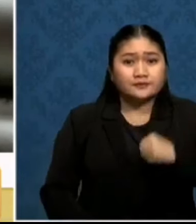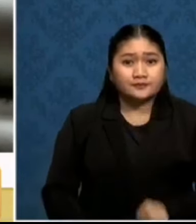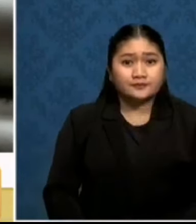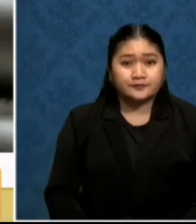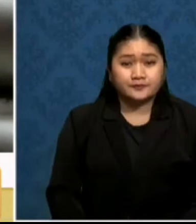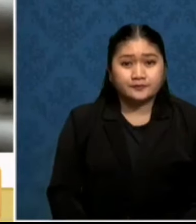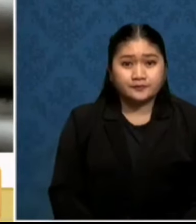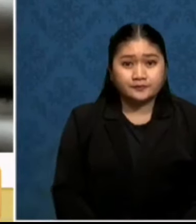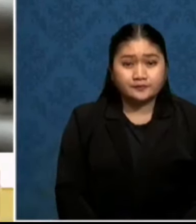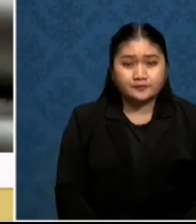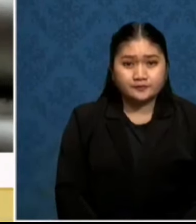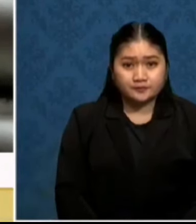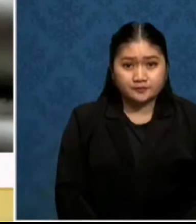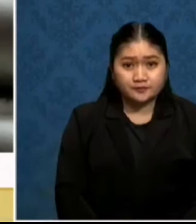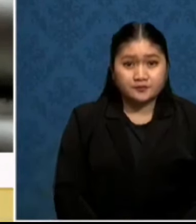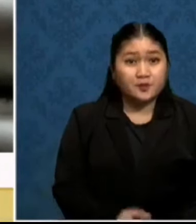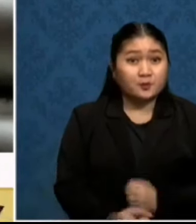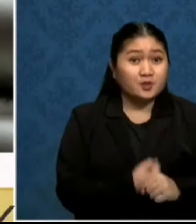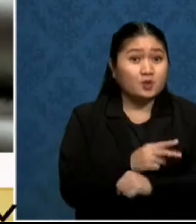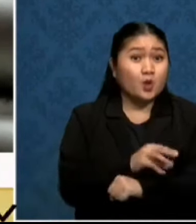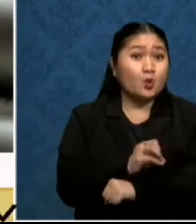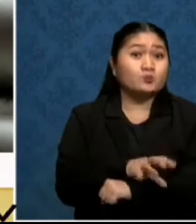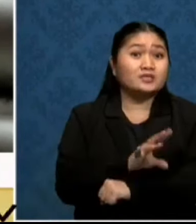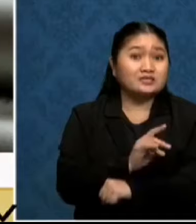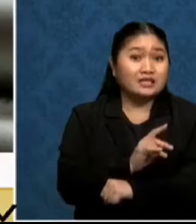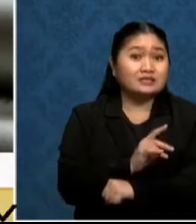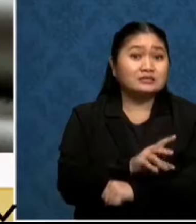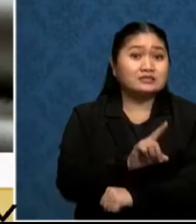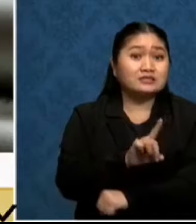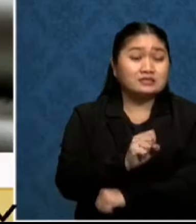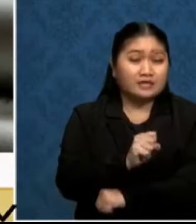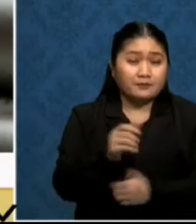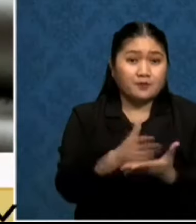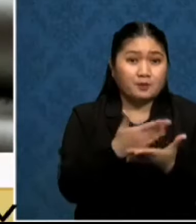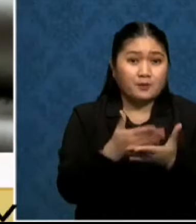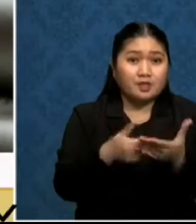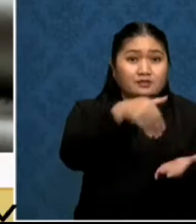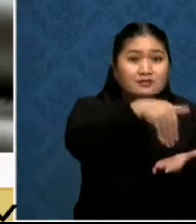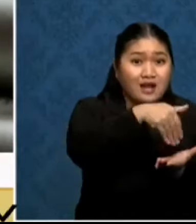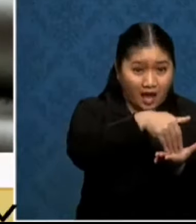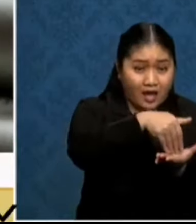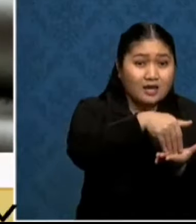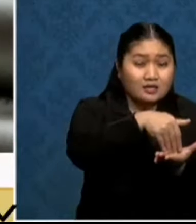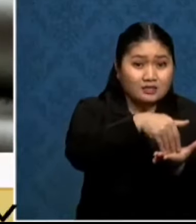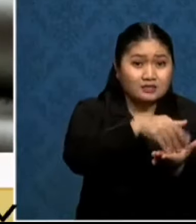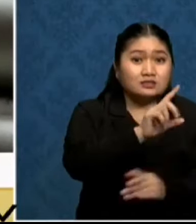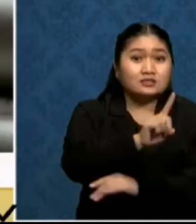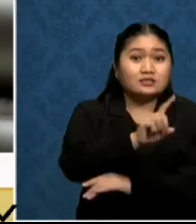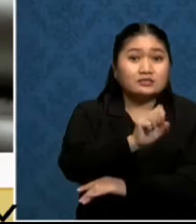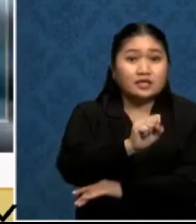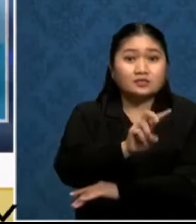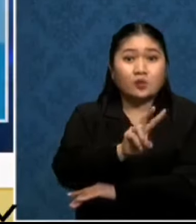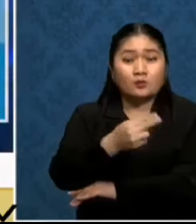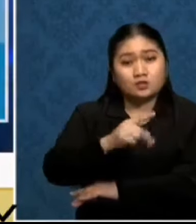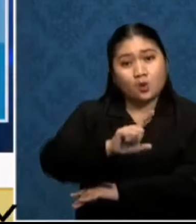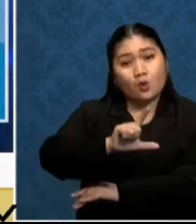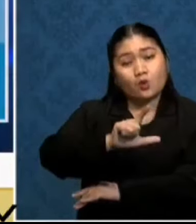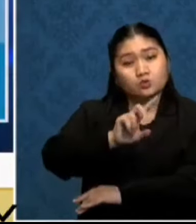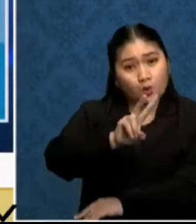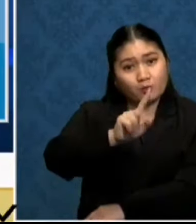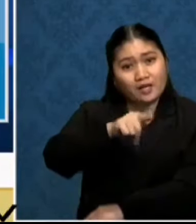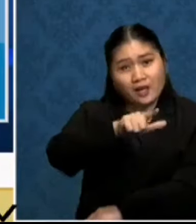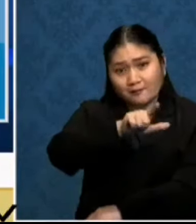ก้อนงบ 67 16, 5,000ล้านแยกเป็นงบกลางปี12,000ล้านบาท